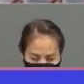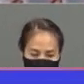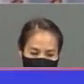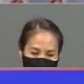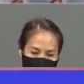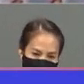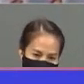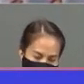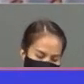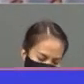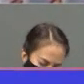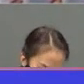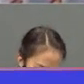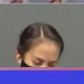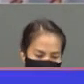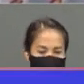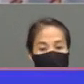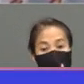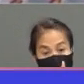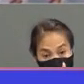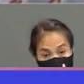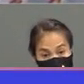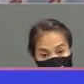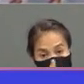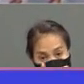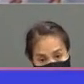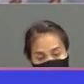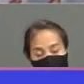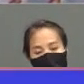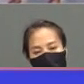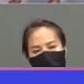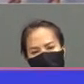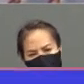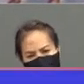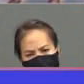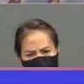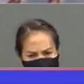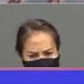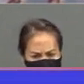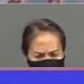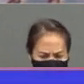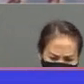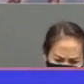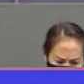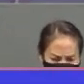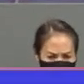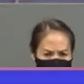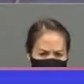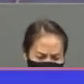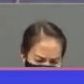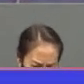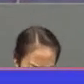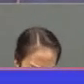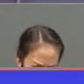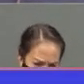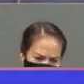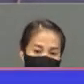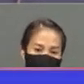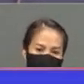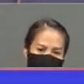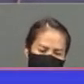กลายผ่านสาย omegleนนะคะด้วยการศึกษาในสัตว์ทดลองมีการไปทดลองกับสัตว์ดำเนินการจนถึงเดือนพฤษภาคม